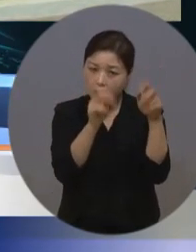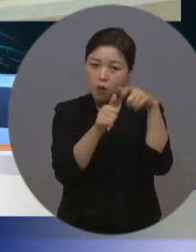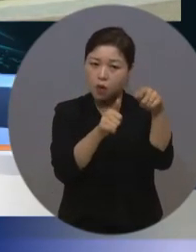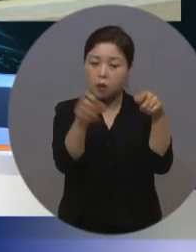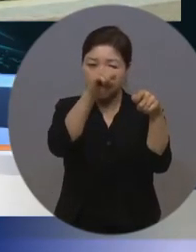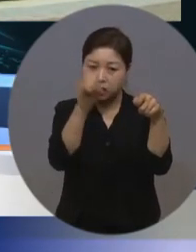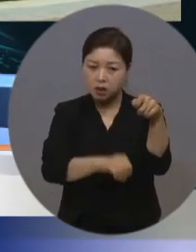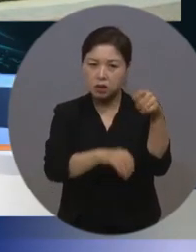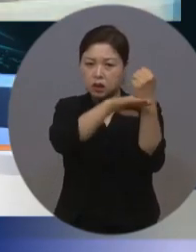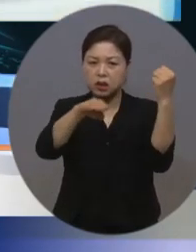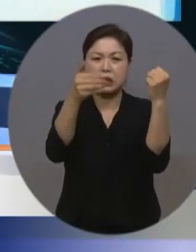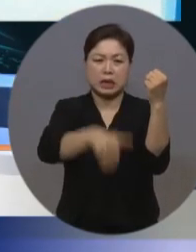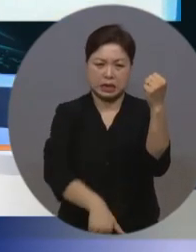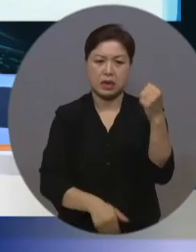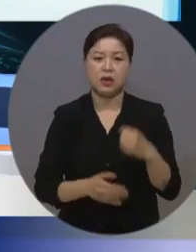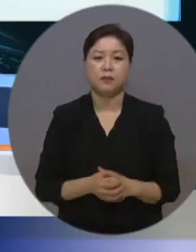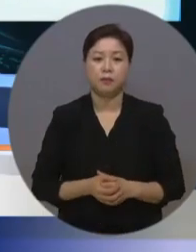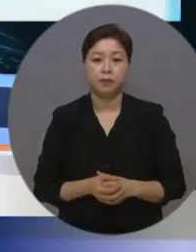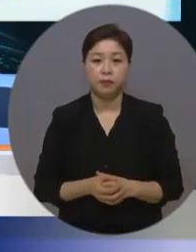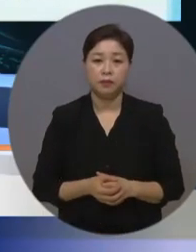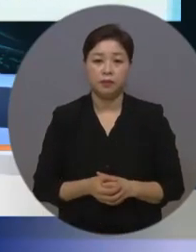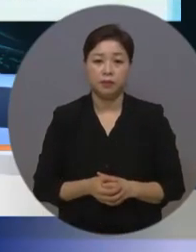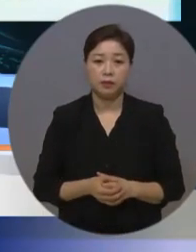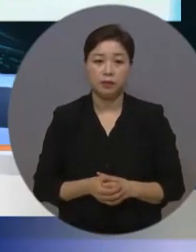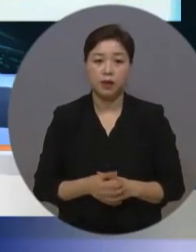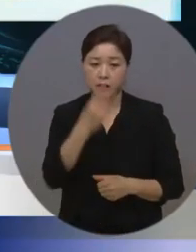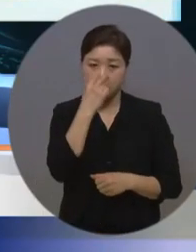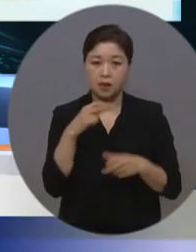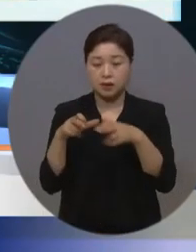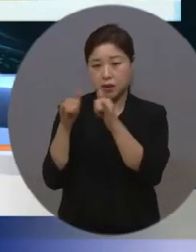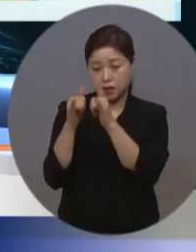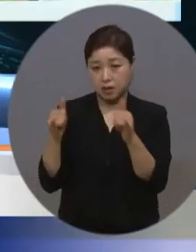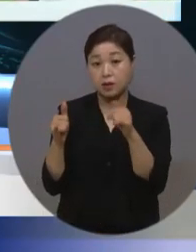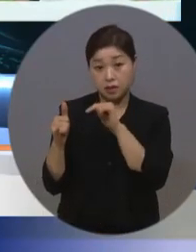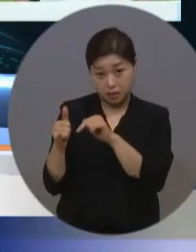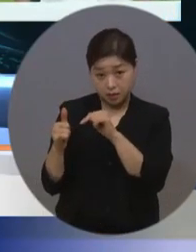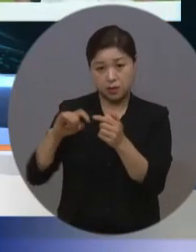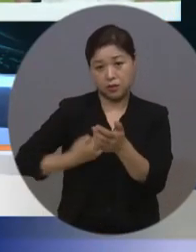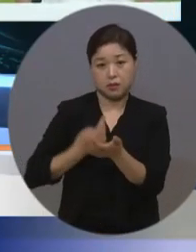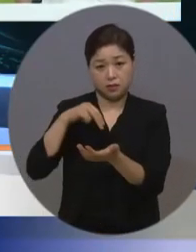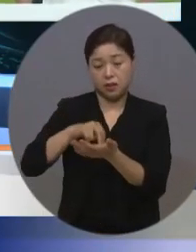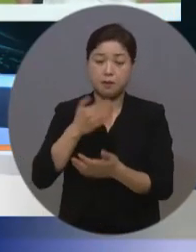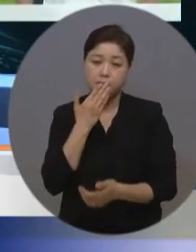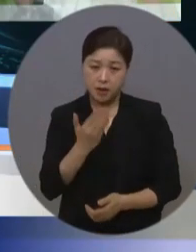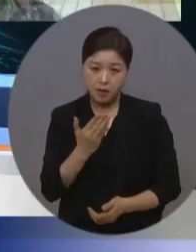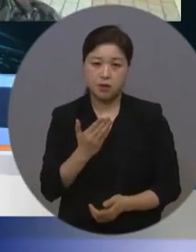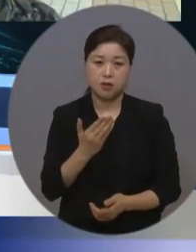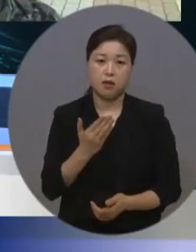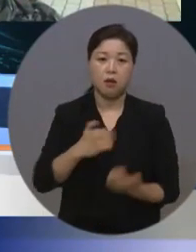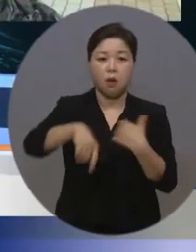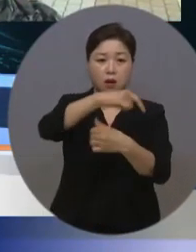미달인 것으로 나타났습니다 이에 시각장애인 당사자들이 자립할 수 있는 실질적 환경을 마련해 달라 며